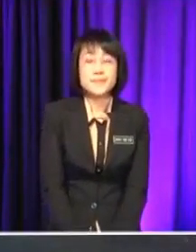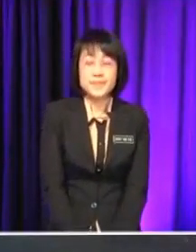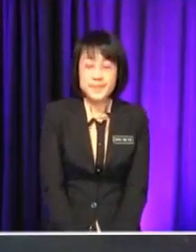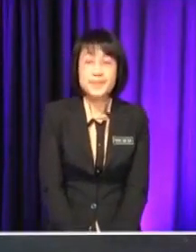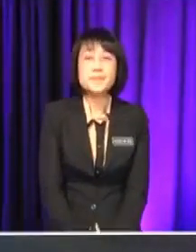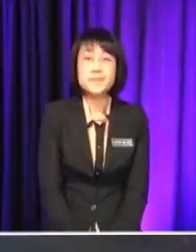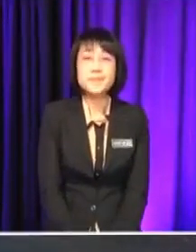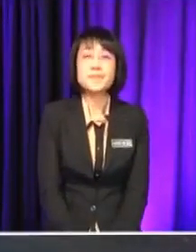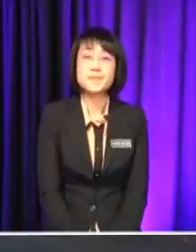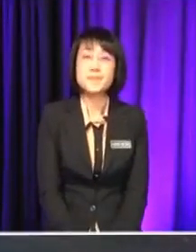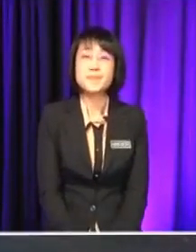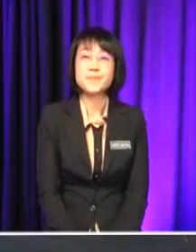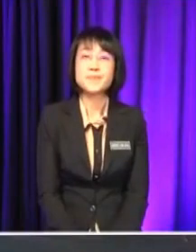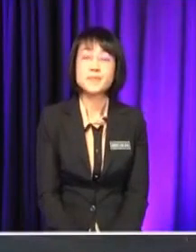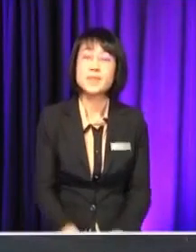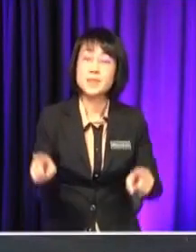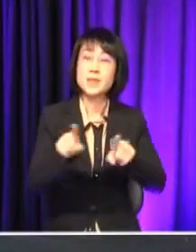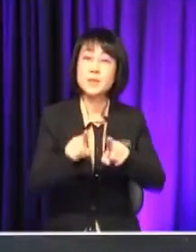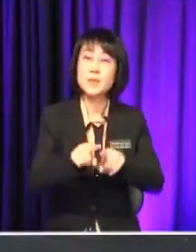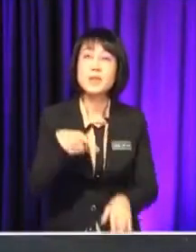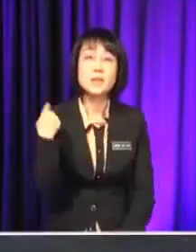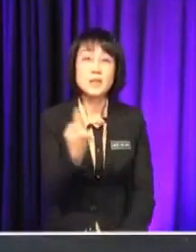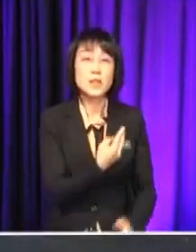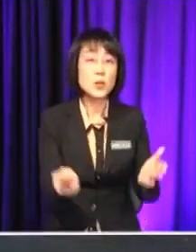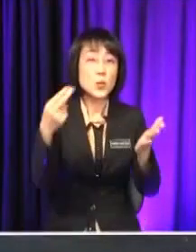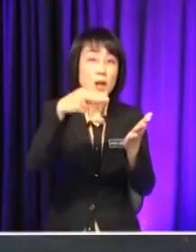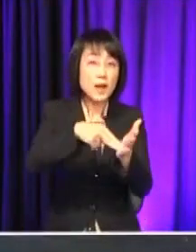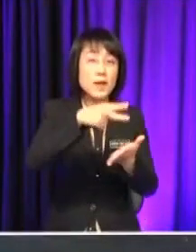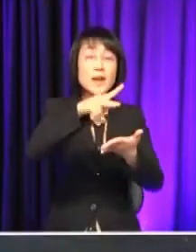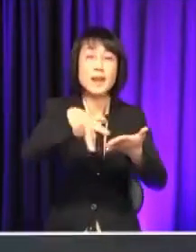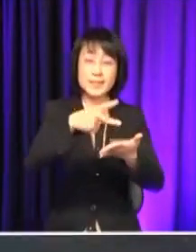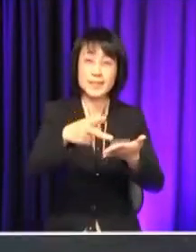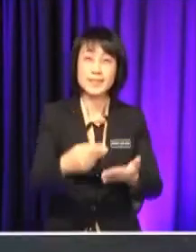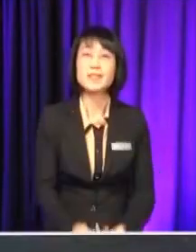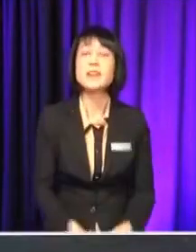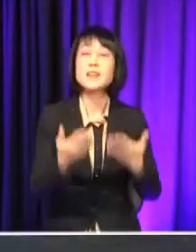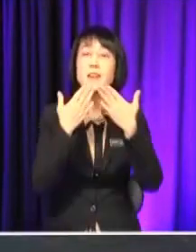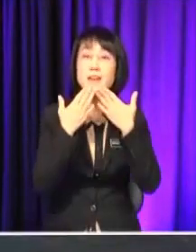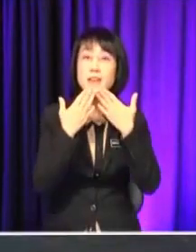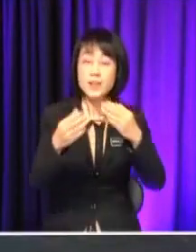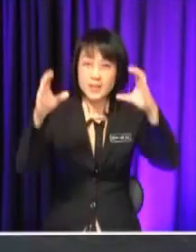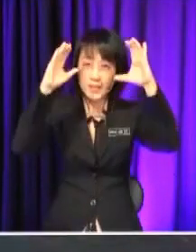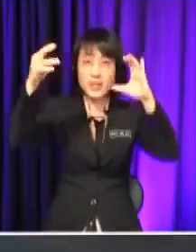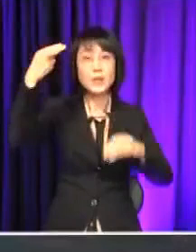kita buat semak juga ulang kaji Iya tentang mata pelajaran yang kita belajar pada hari ini Terima kasih Ibu